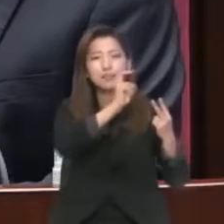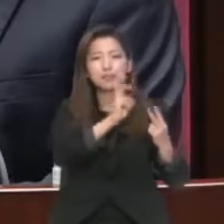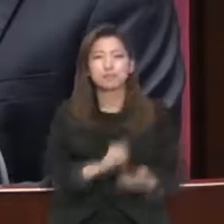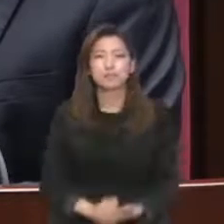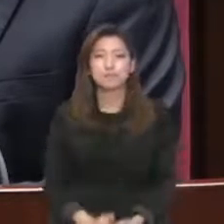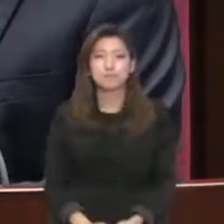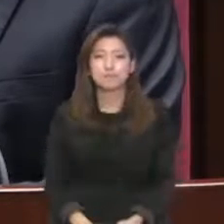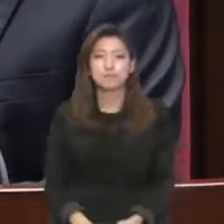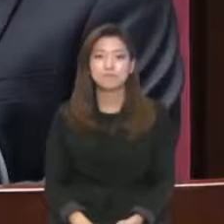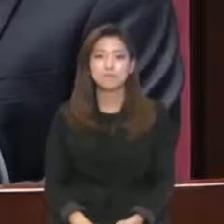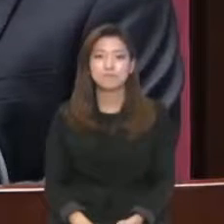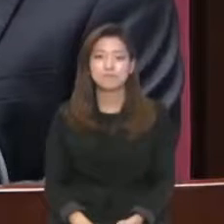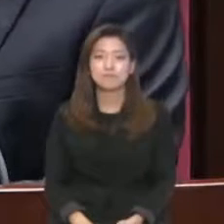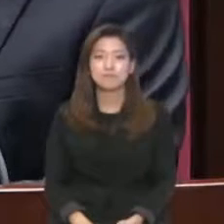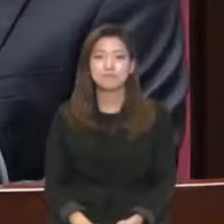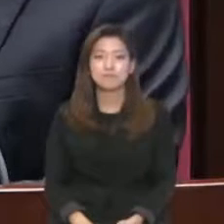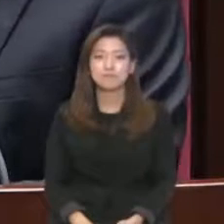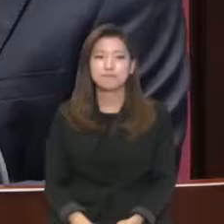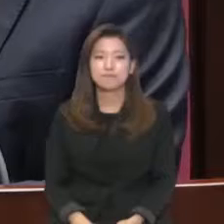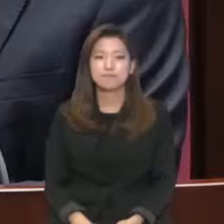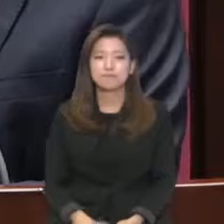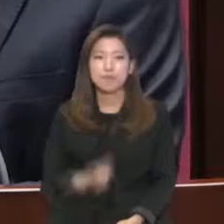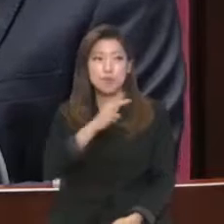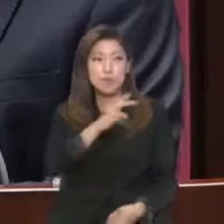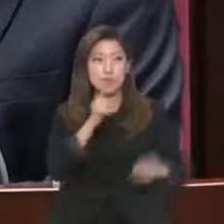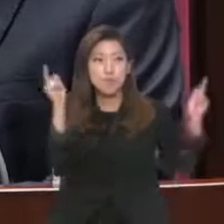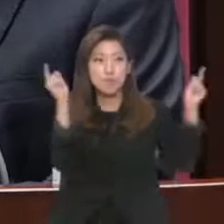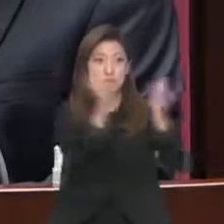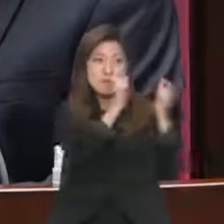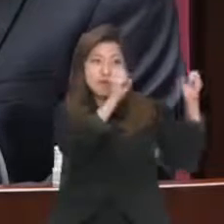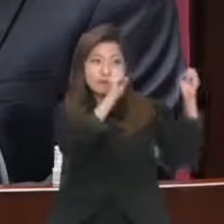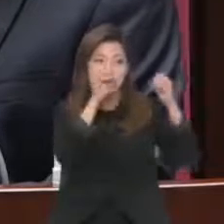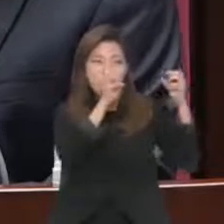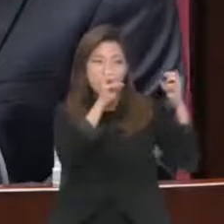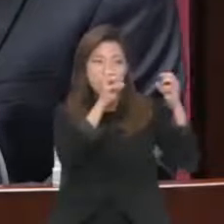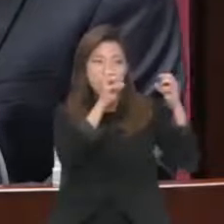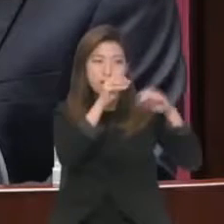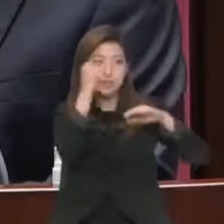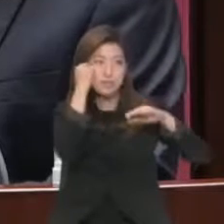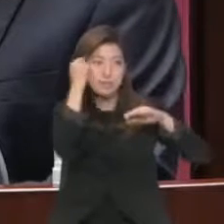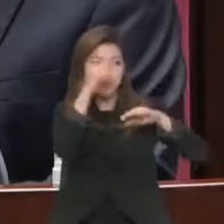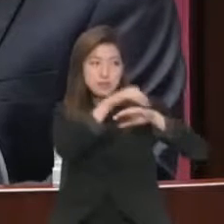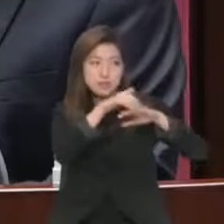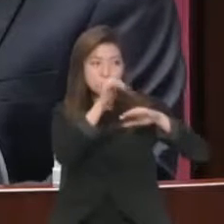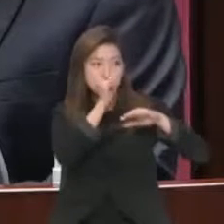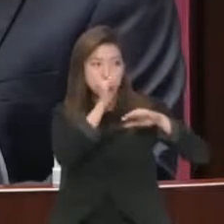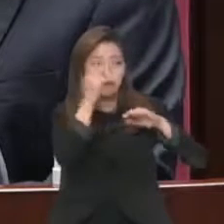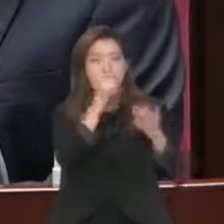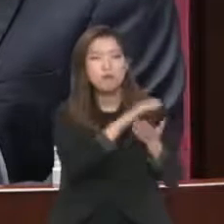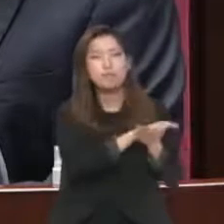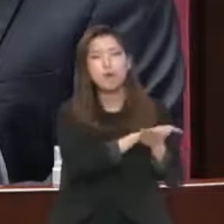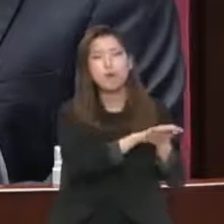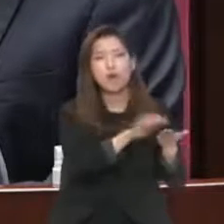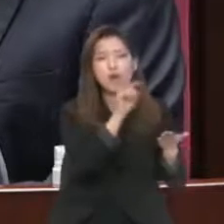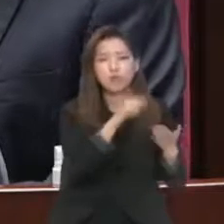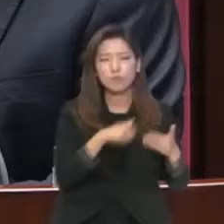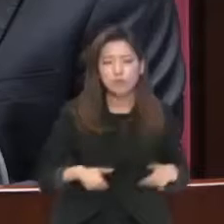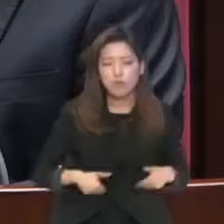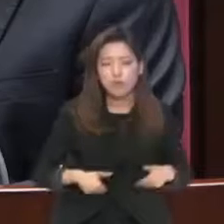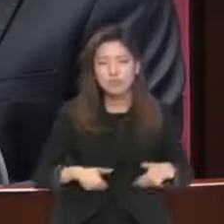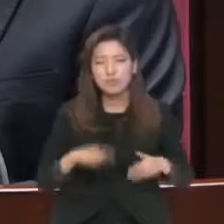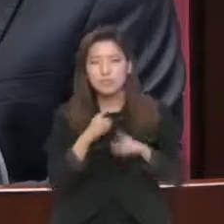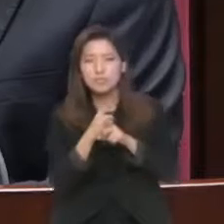어떤 의미에서 대남 전략이라고 할까요? 이런 것들이 적대 전략에서 다른 한편에서 평화 공존하는 이런